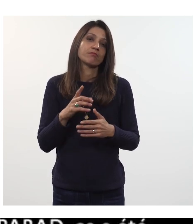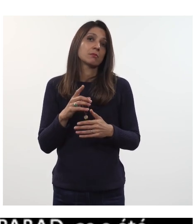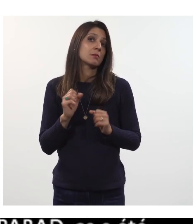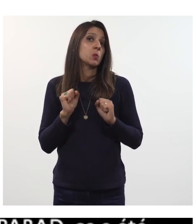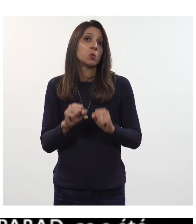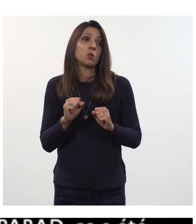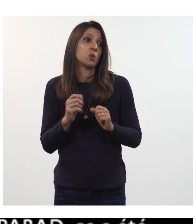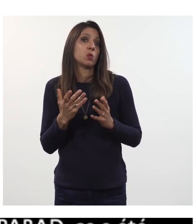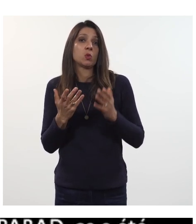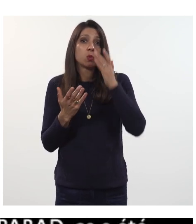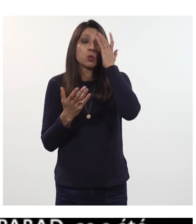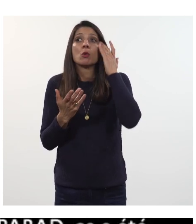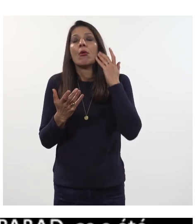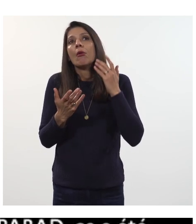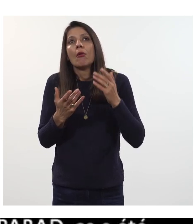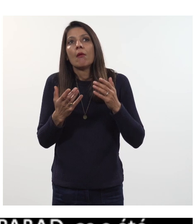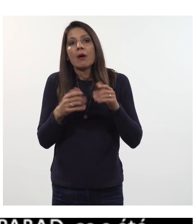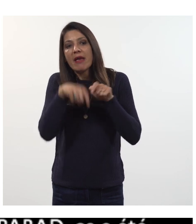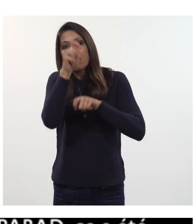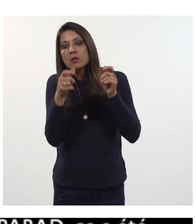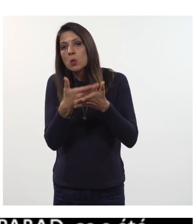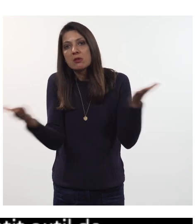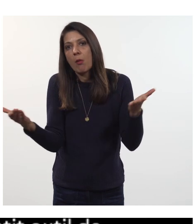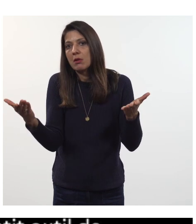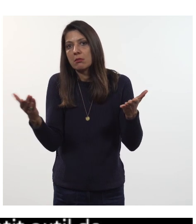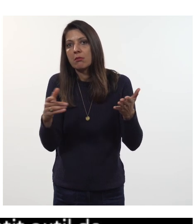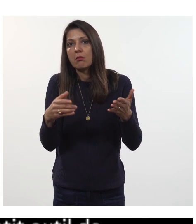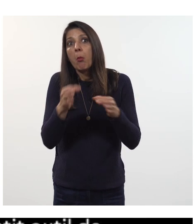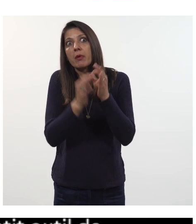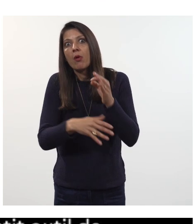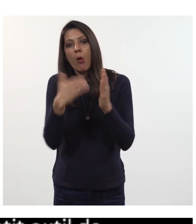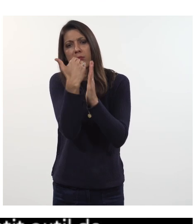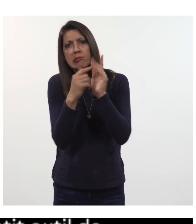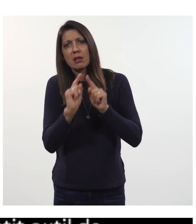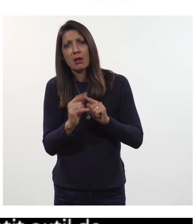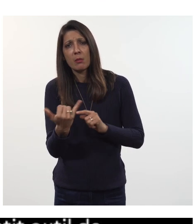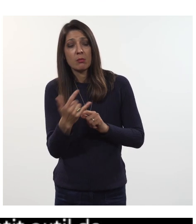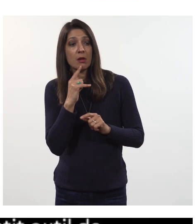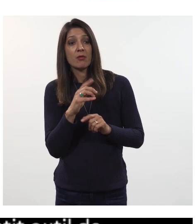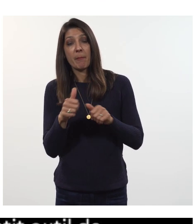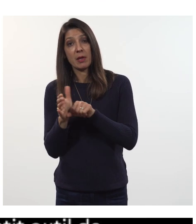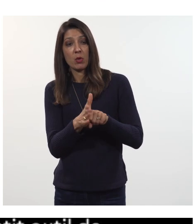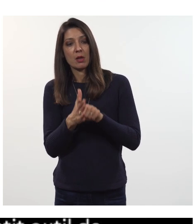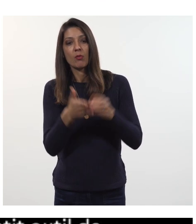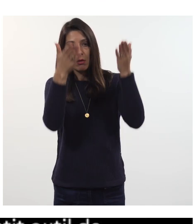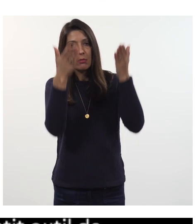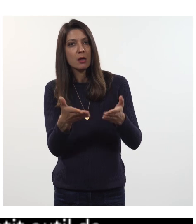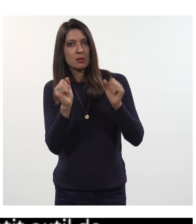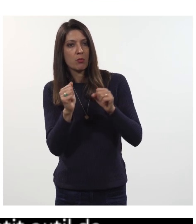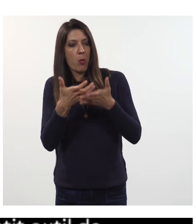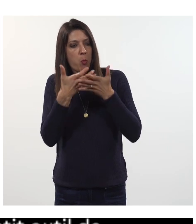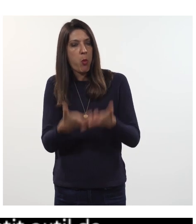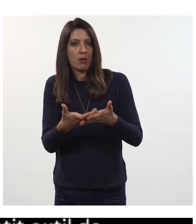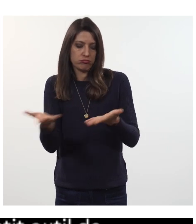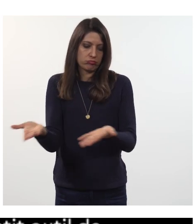grand-chose, pas besoin de gros bilans biologiques. Il faut des mesures. La priorité, c'est le poids. hein. Avec le poids, on pourra avoir la variation de poids par rapport au